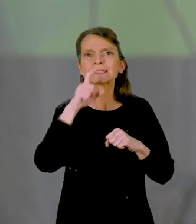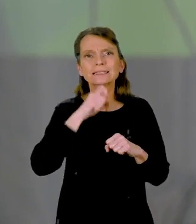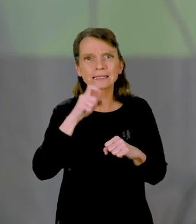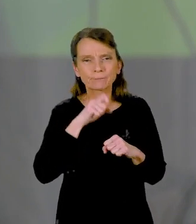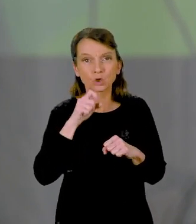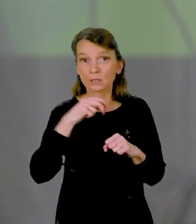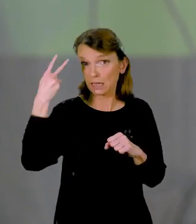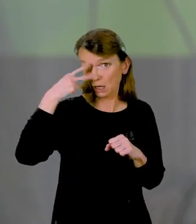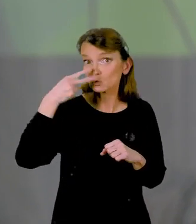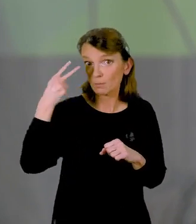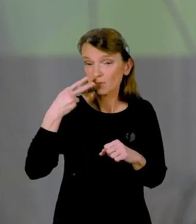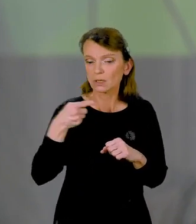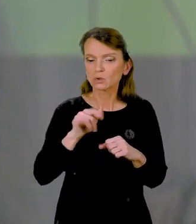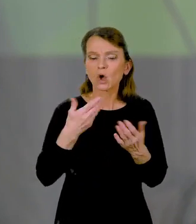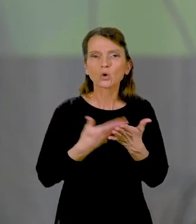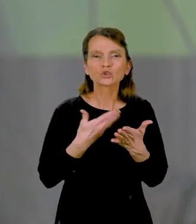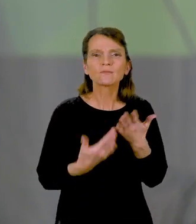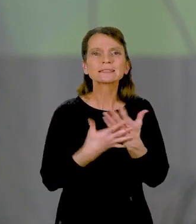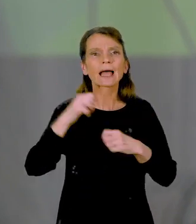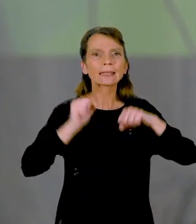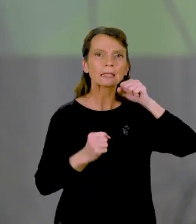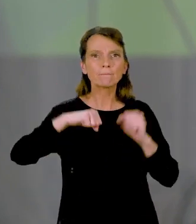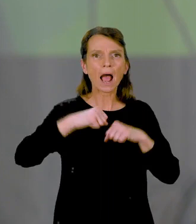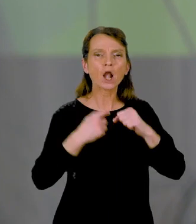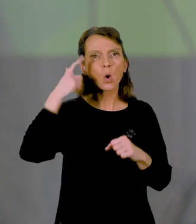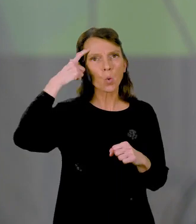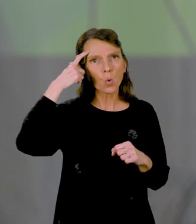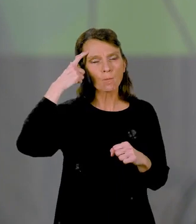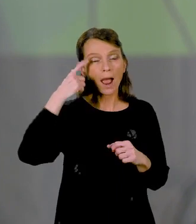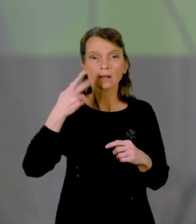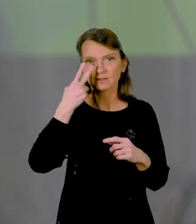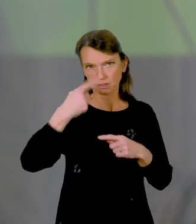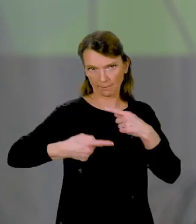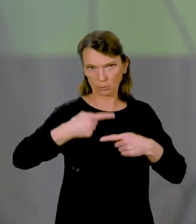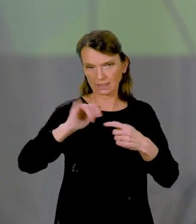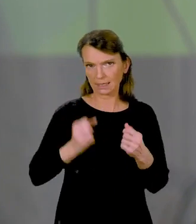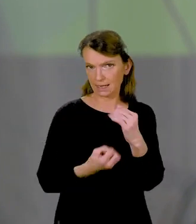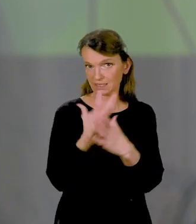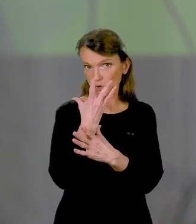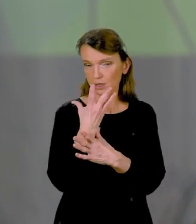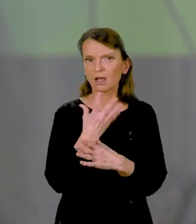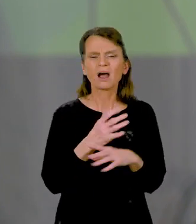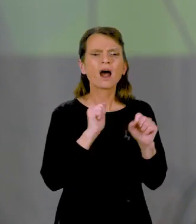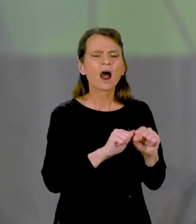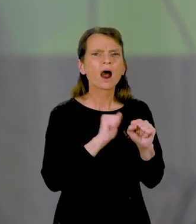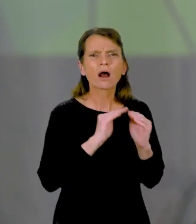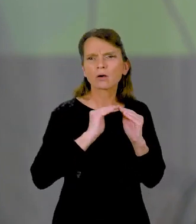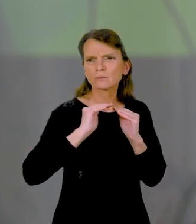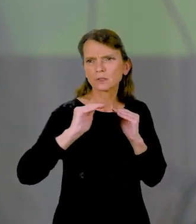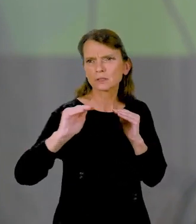razumevanja. Je osnova za gibalo uma in posledično za razvoj. Konvencionalnost